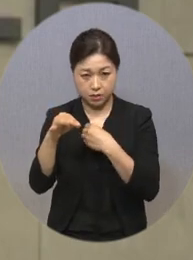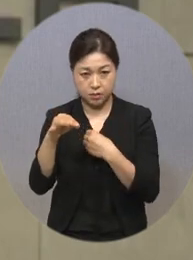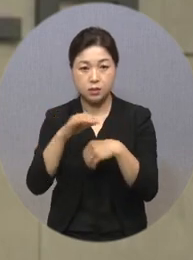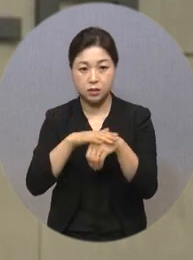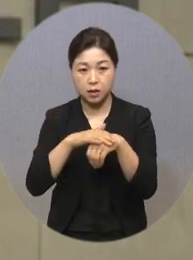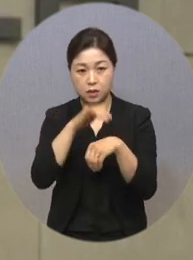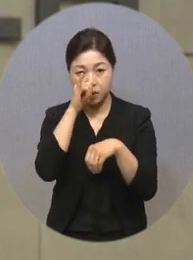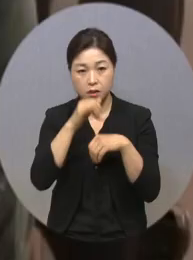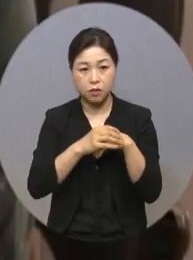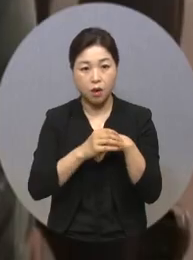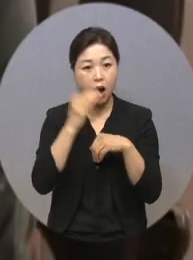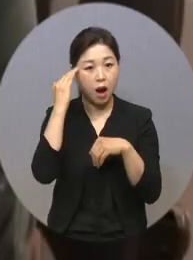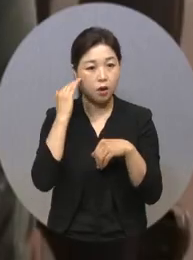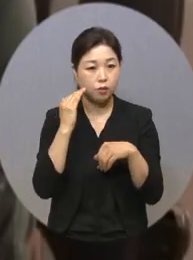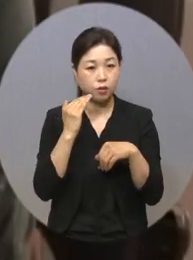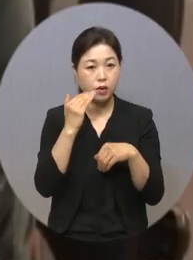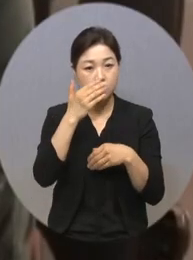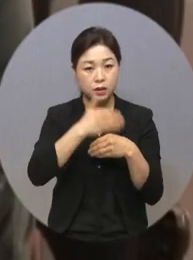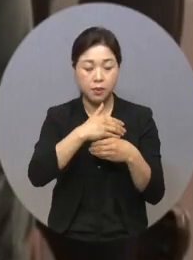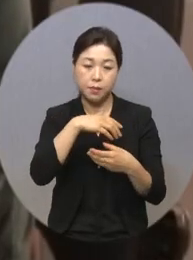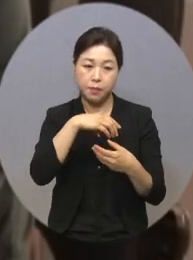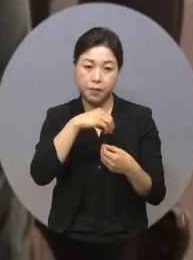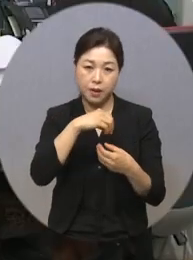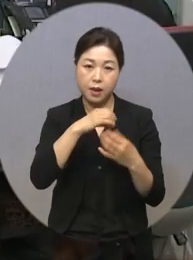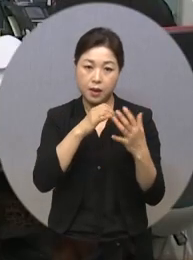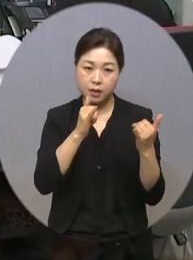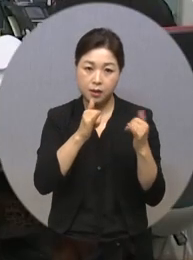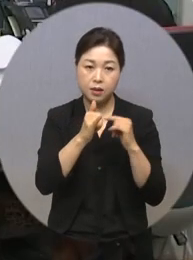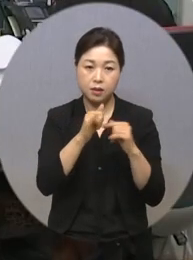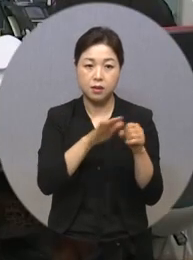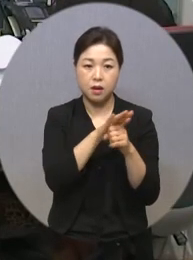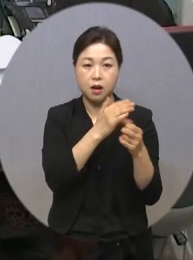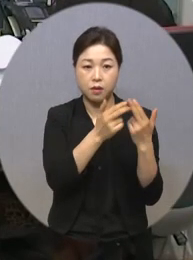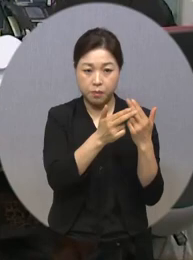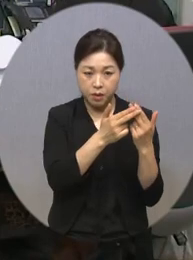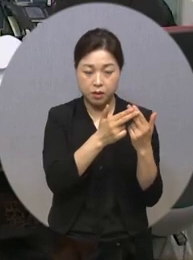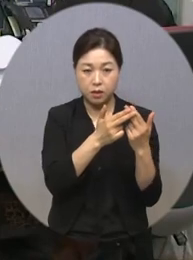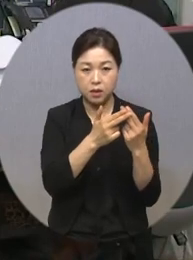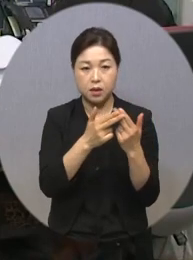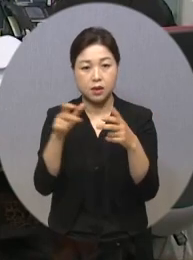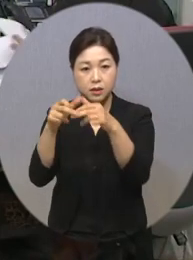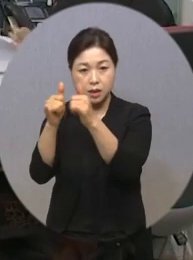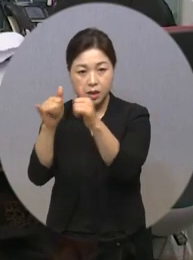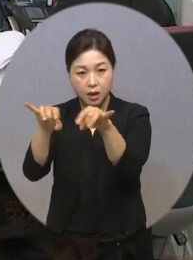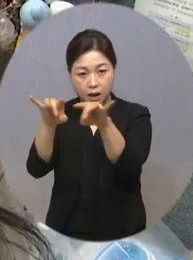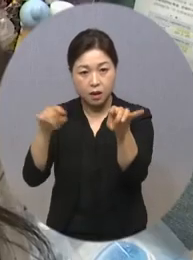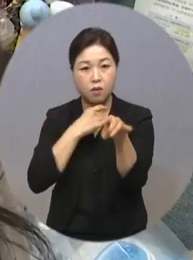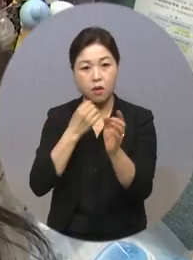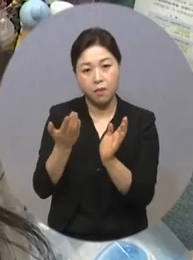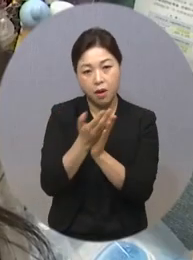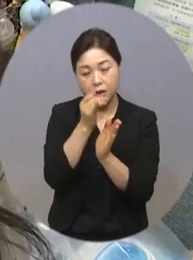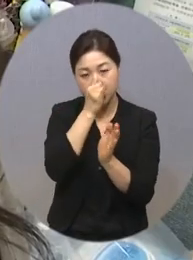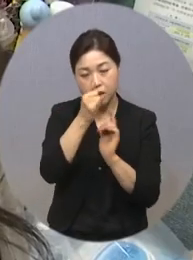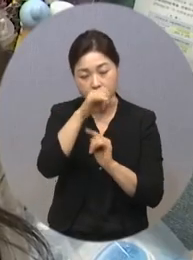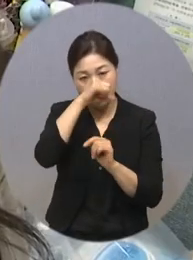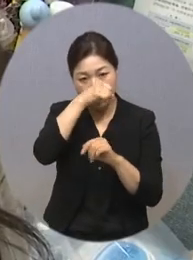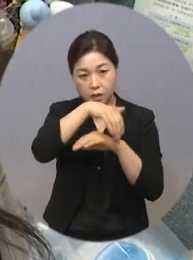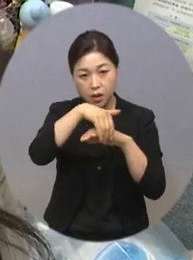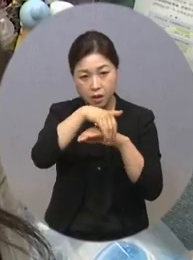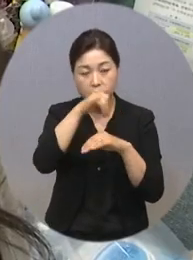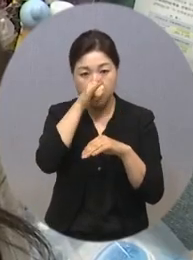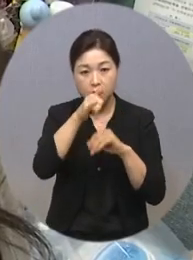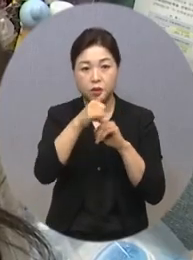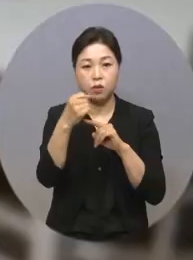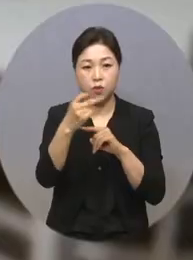지원기관인 한국자폐인사랑협회는 당사자의 욕구를 반영한 개인별 재정지원 계획 수립과 적절한 사용을